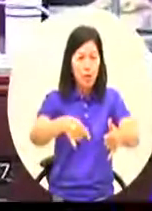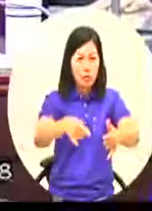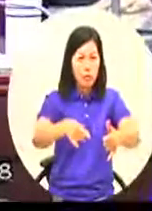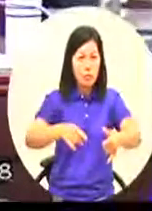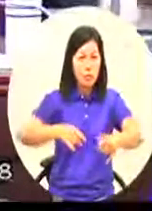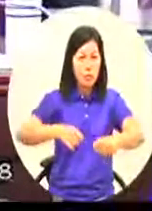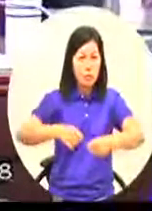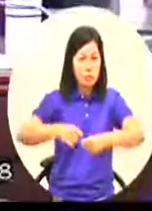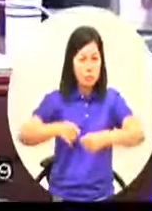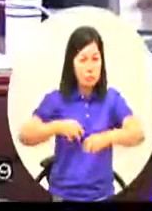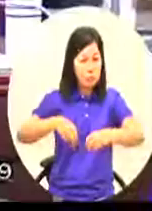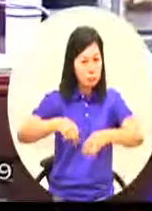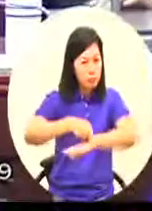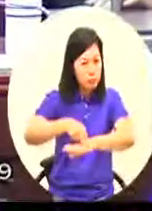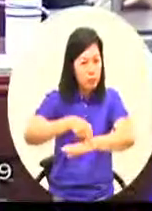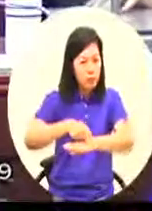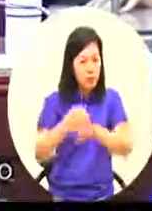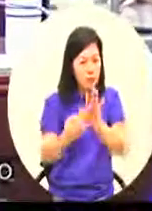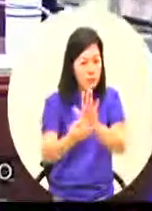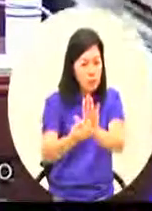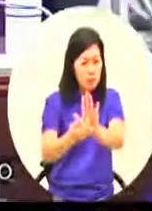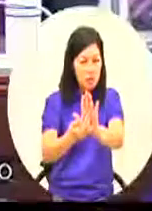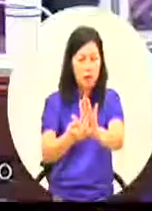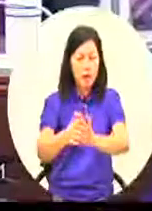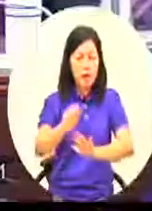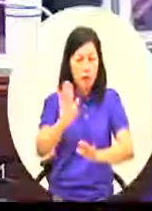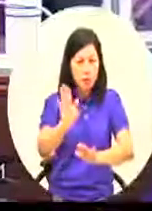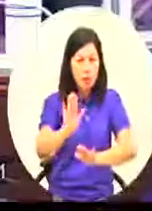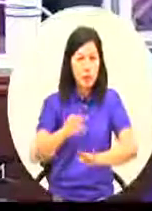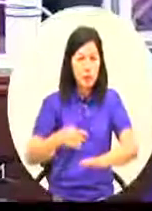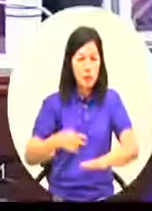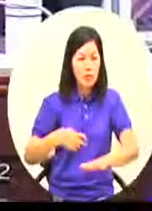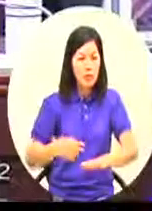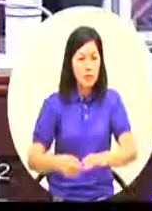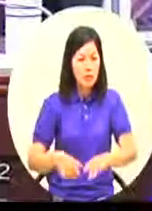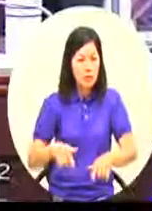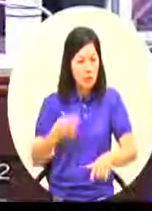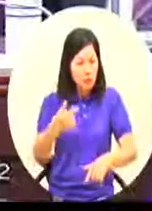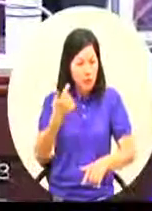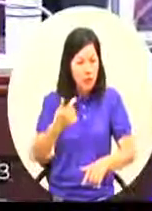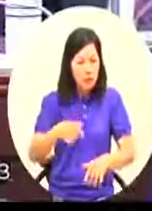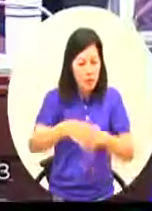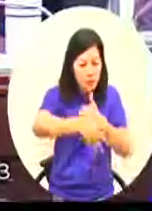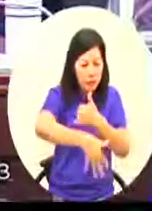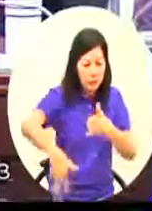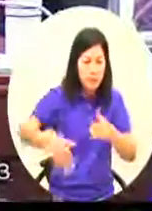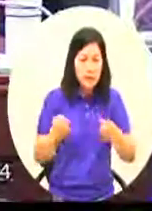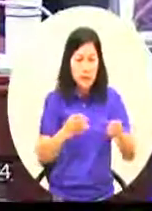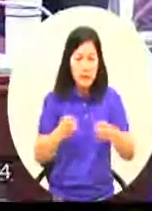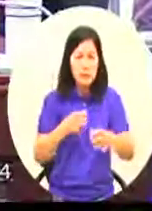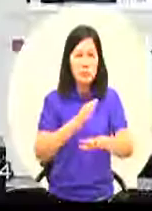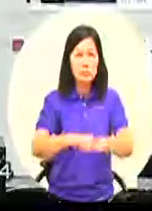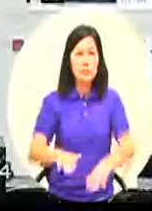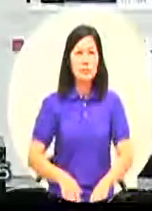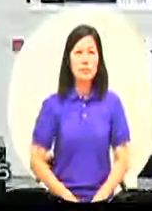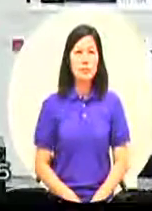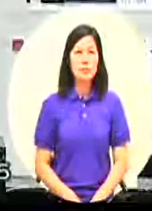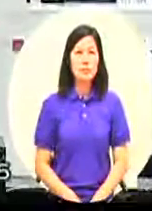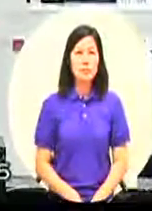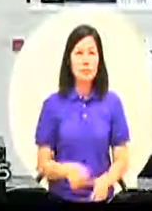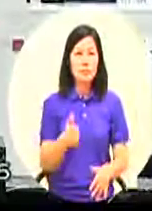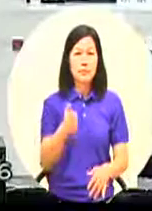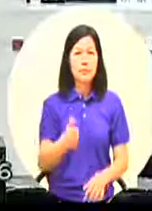袂使讲动地下，啊，我想这个部分我们会跨局处来讨论，好吗？谢谢， 谢